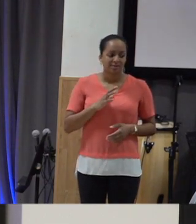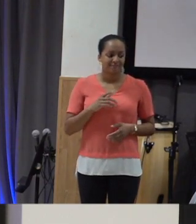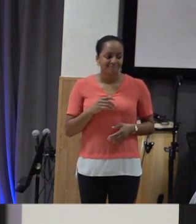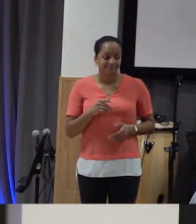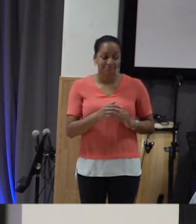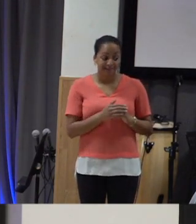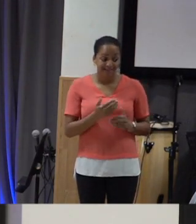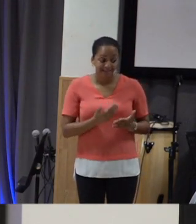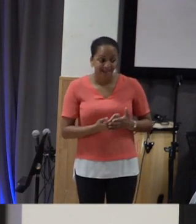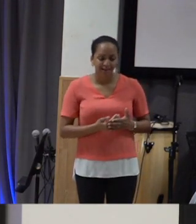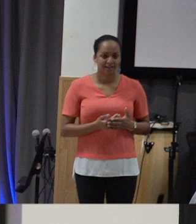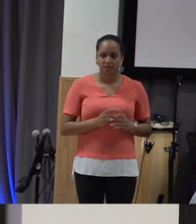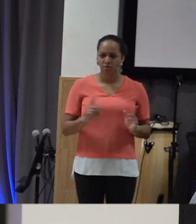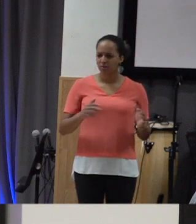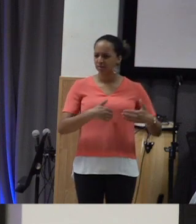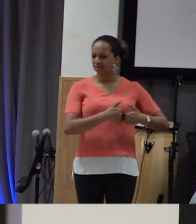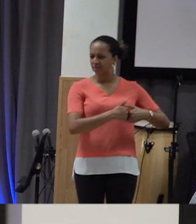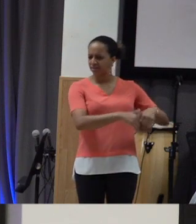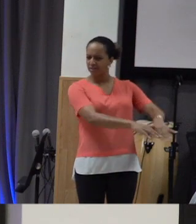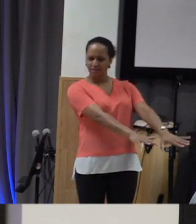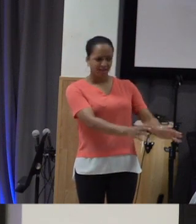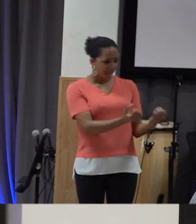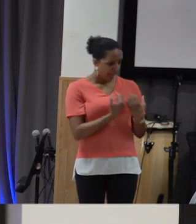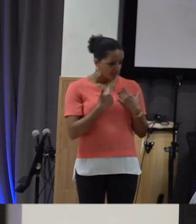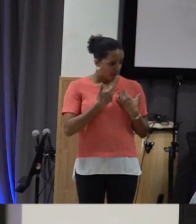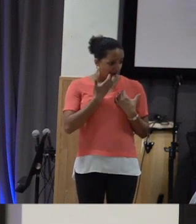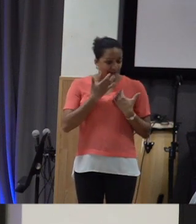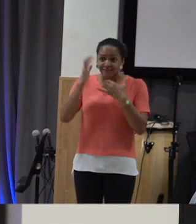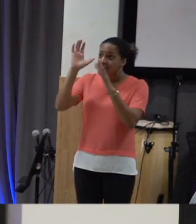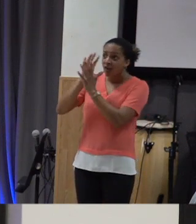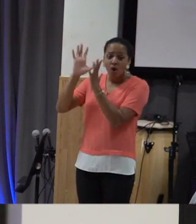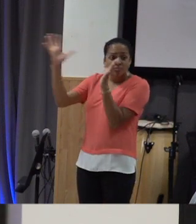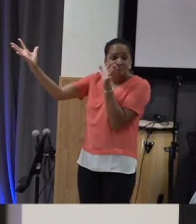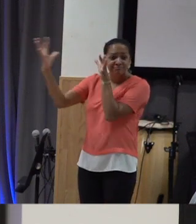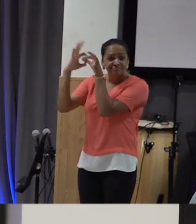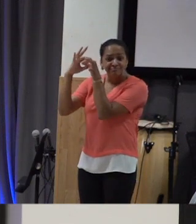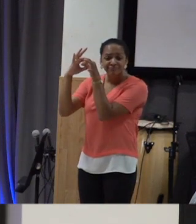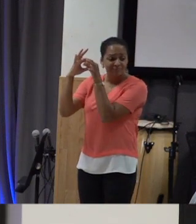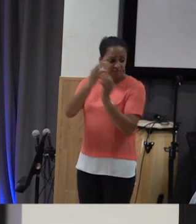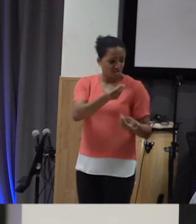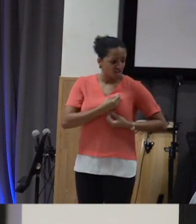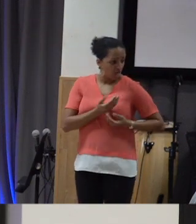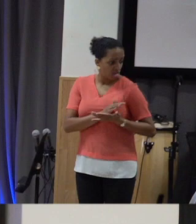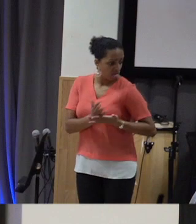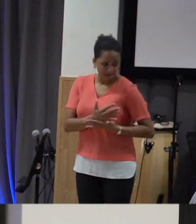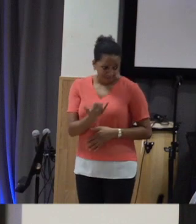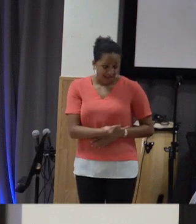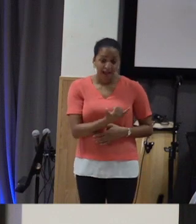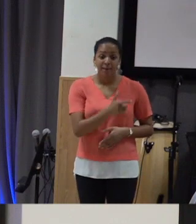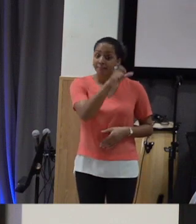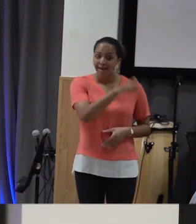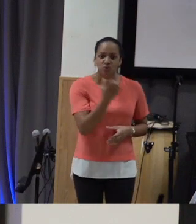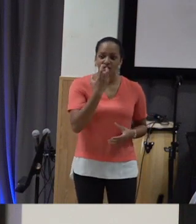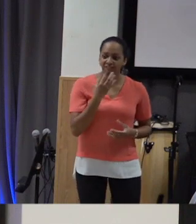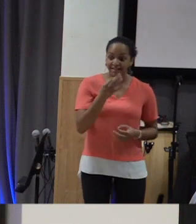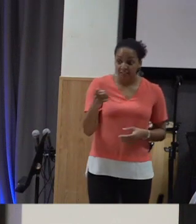ça. » Tais-toi. Juste, tu me laisses croire. Laisse-moi avec... Ne me fais pas douter. L'adversaire voudrait te faire